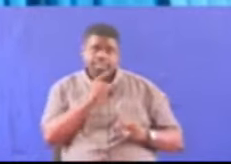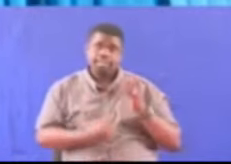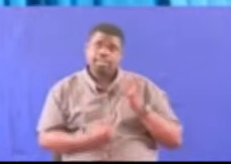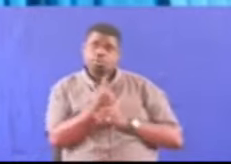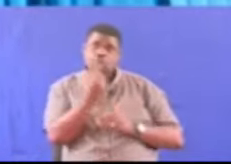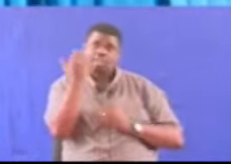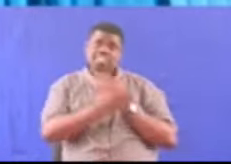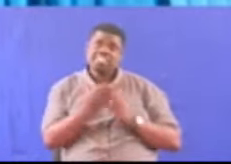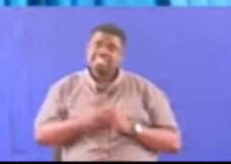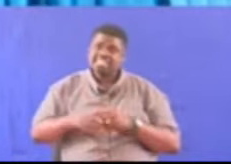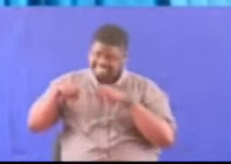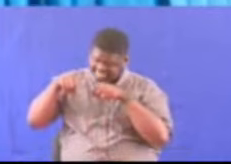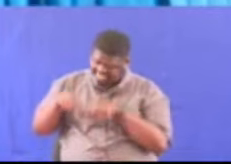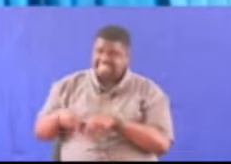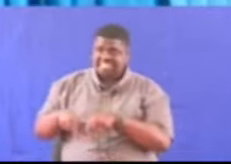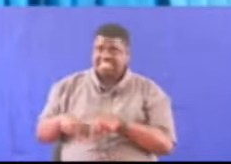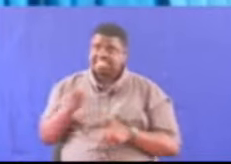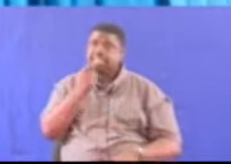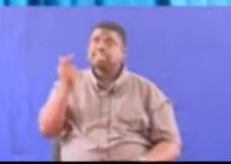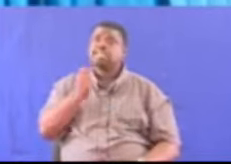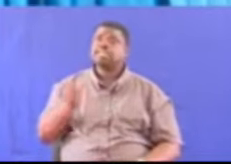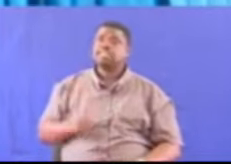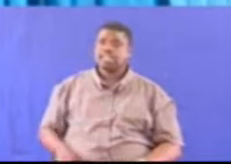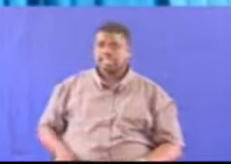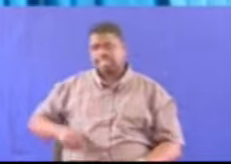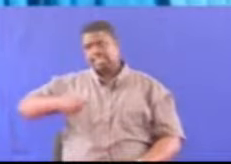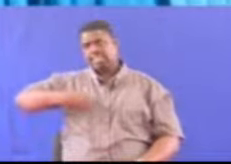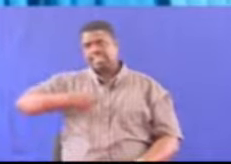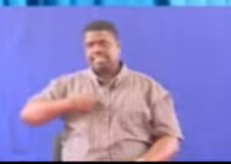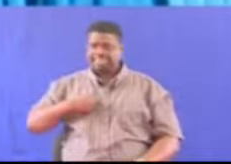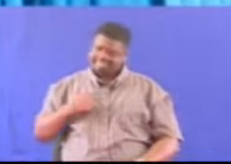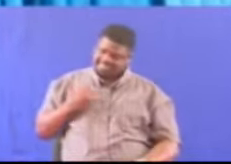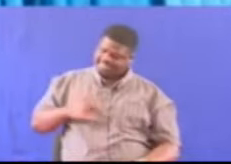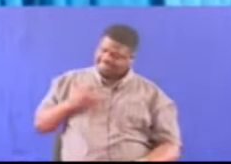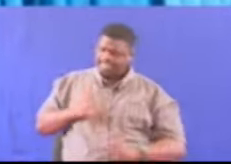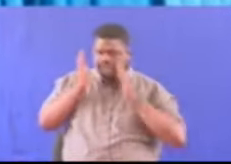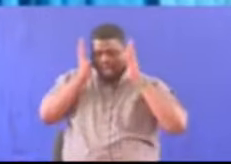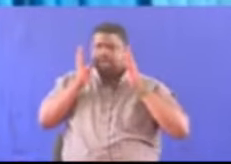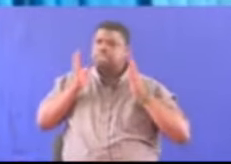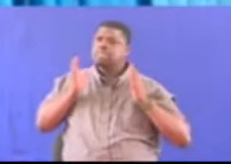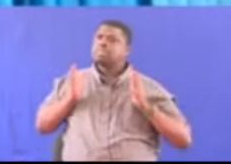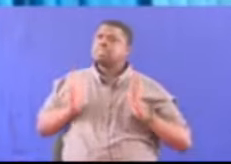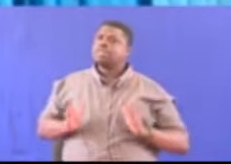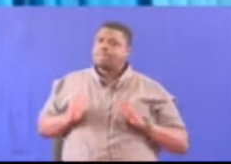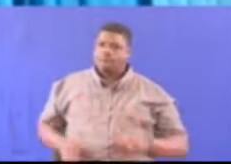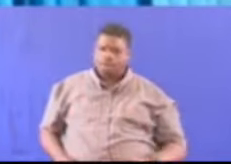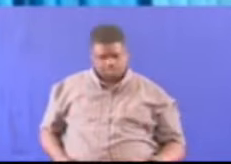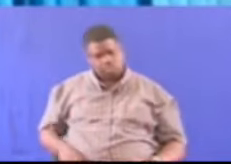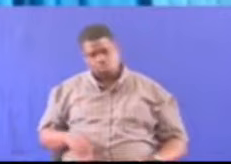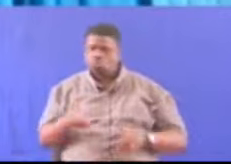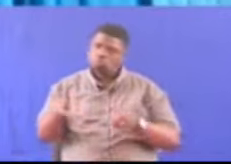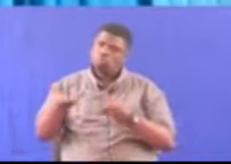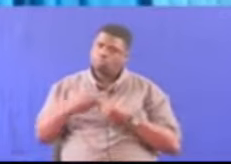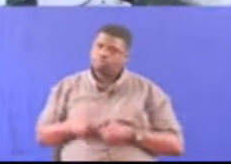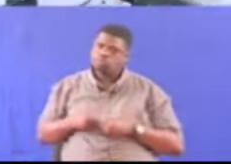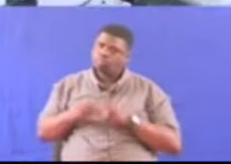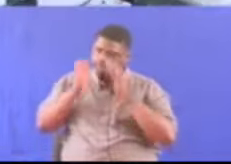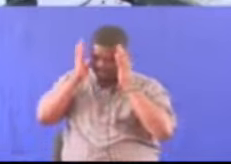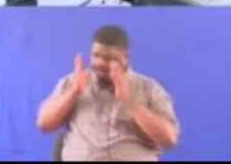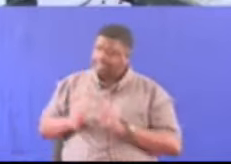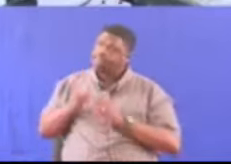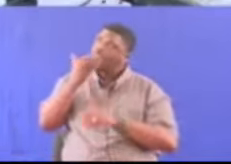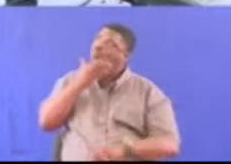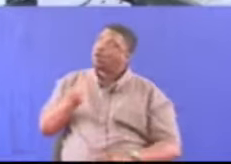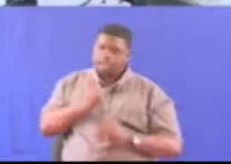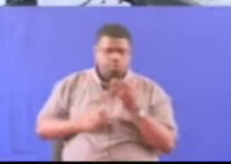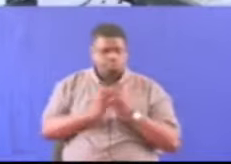hii ya Tanzania. Na sisi tunasikia heshima hii kubwa kwamba umetuheshimisha Bwana kupitia